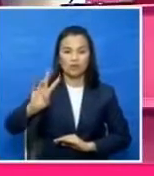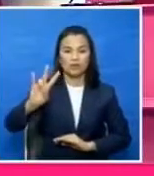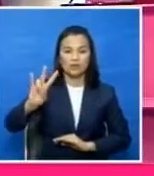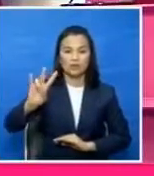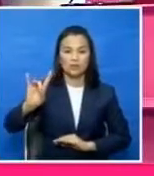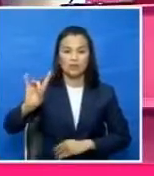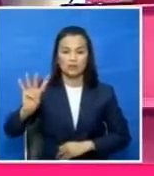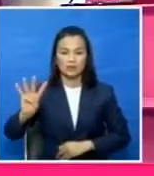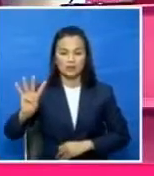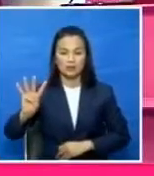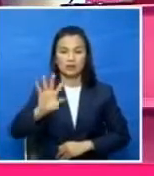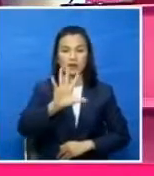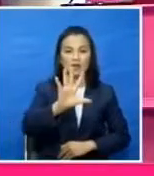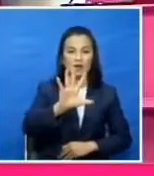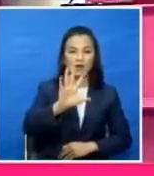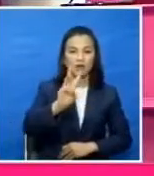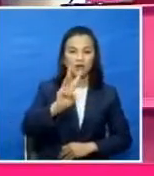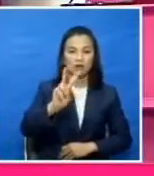5626784